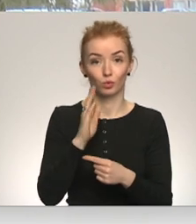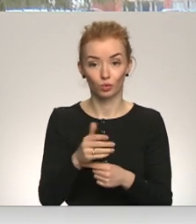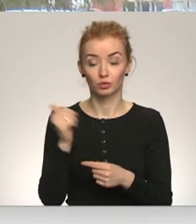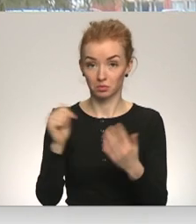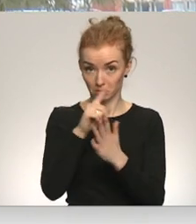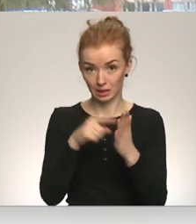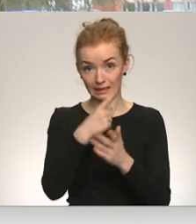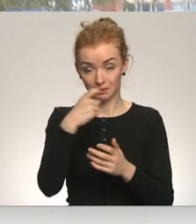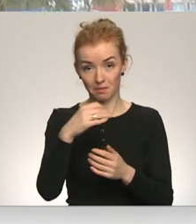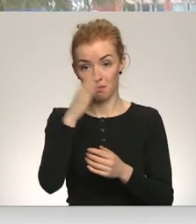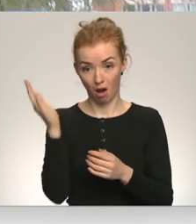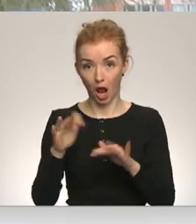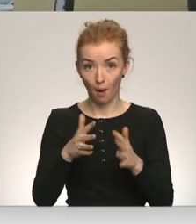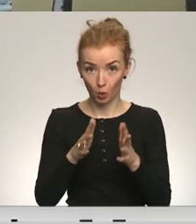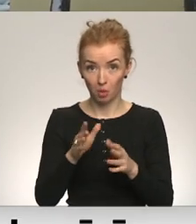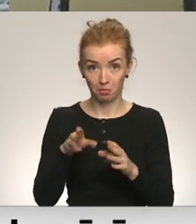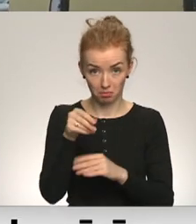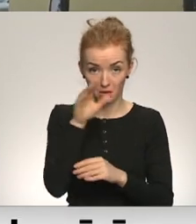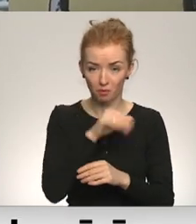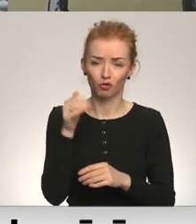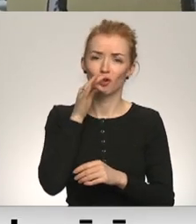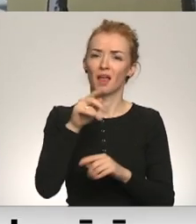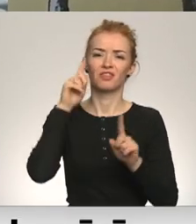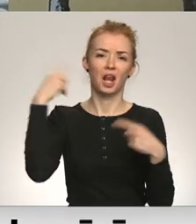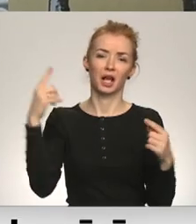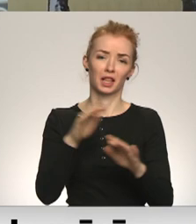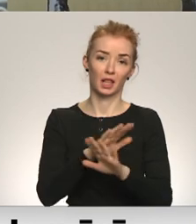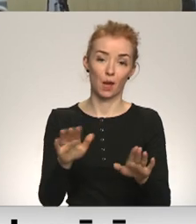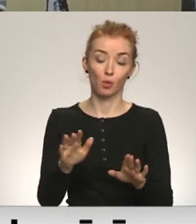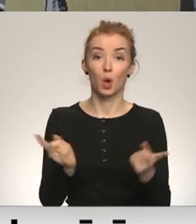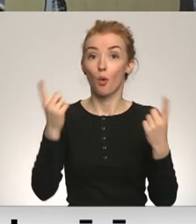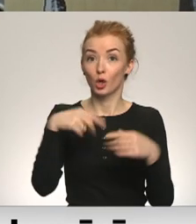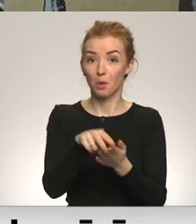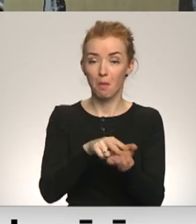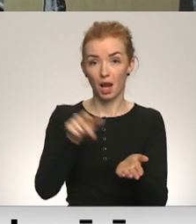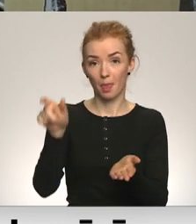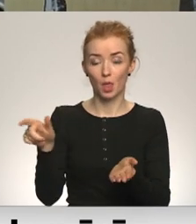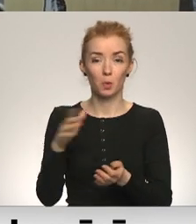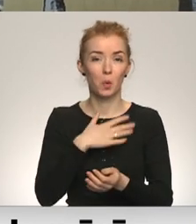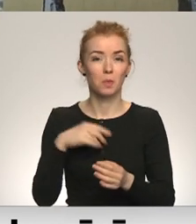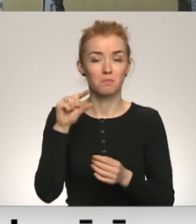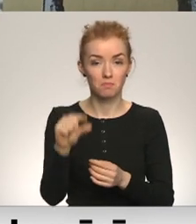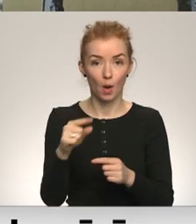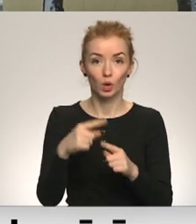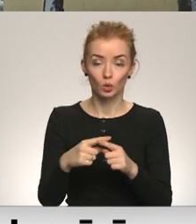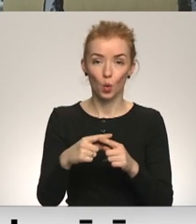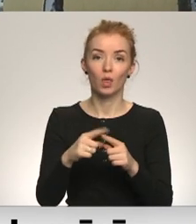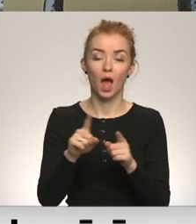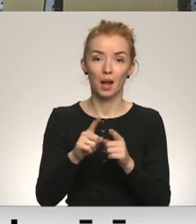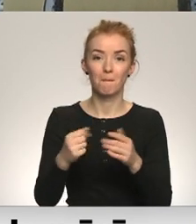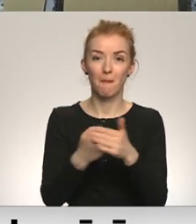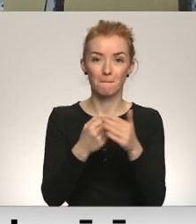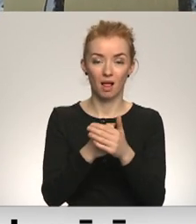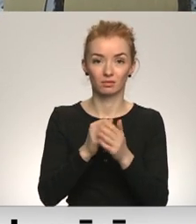mēnesi. Nu, tik traki jau nebūs. Pašreiz apkuras parādnieku neesot daudz un finansējums iespējamiem mājokļu prasītāju